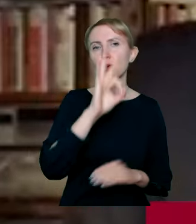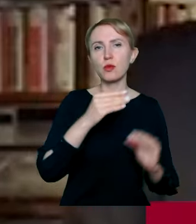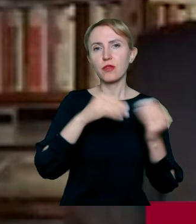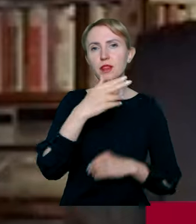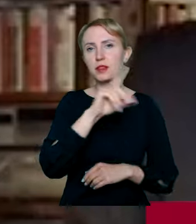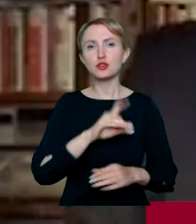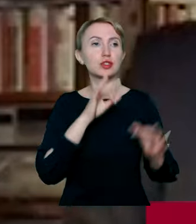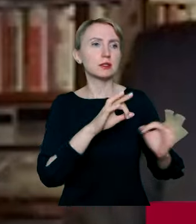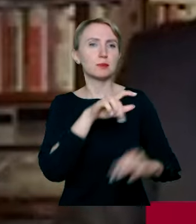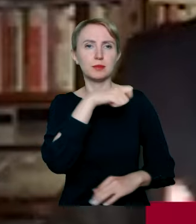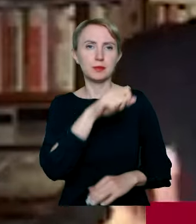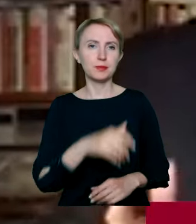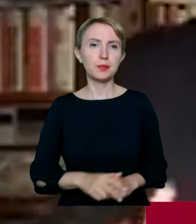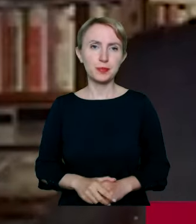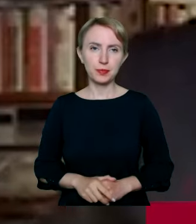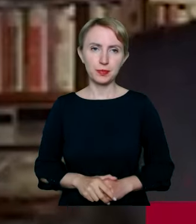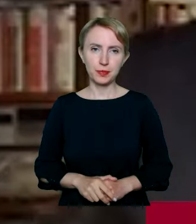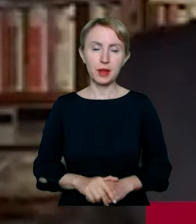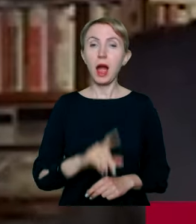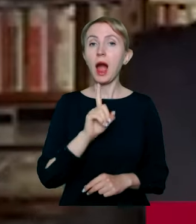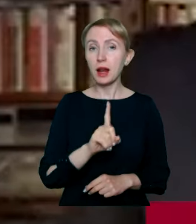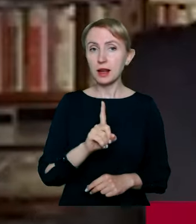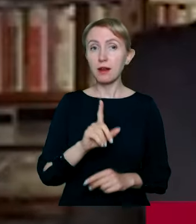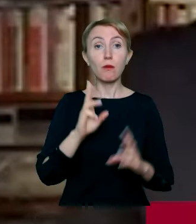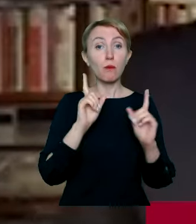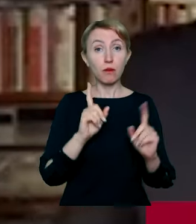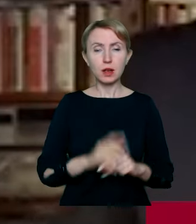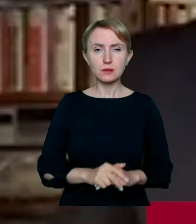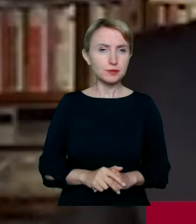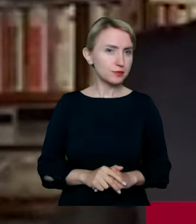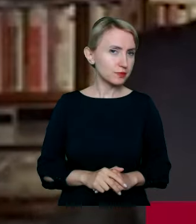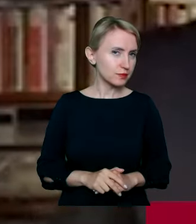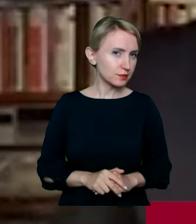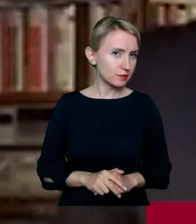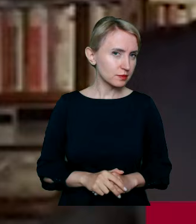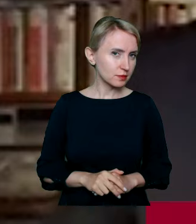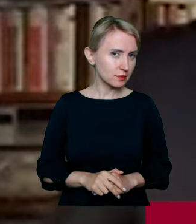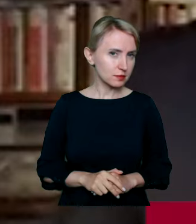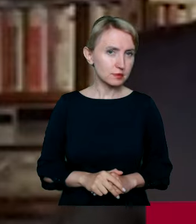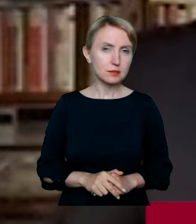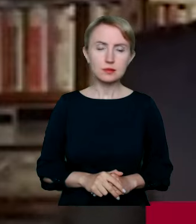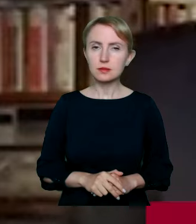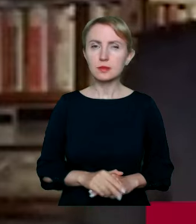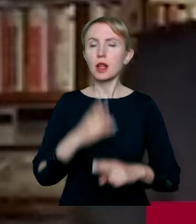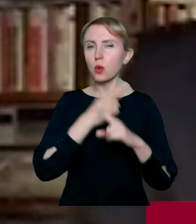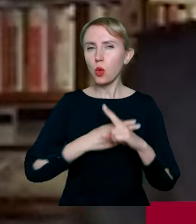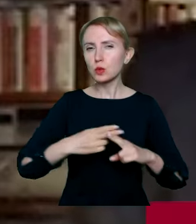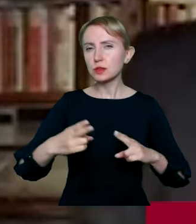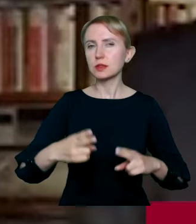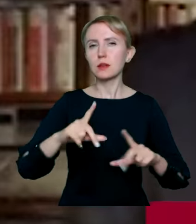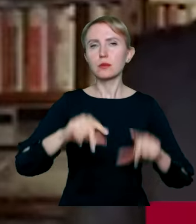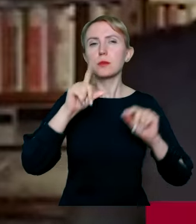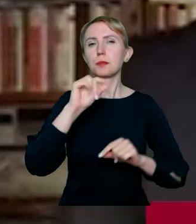urzędującym prezydentem, ale i tutaj uwaga, od elektoratu konserwatywnego, elektoratu Prawa